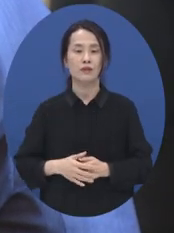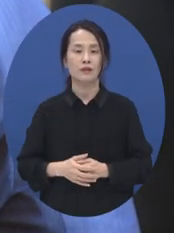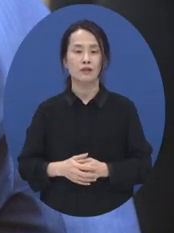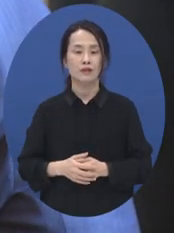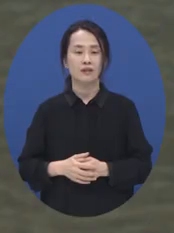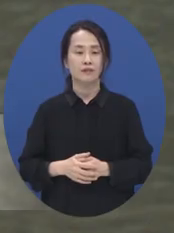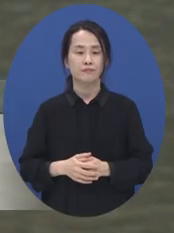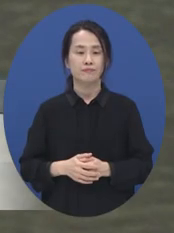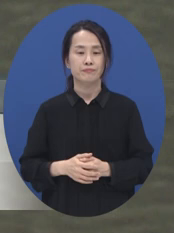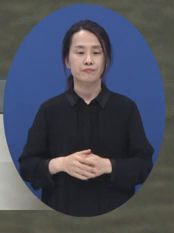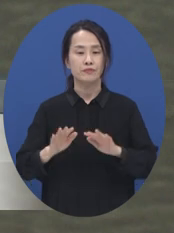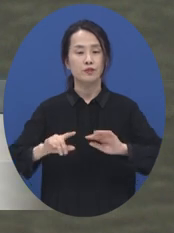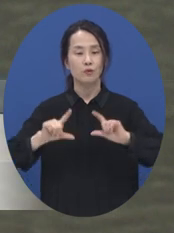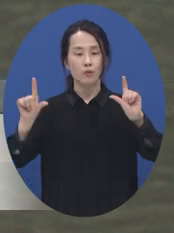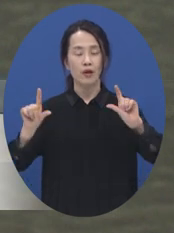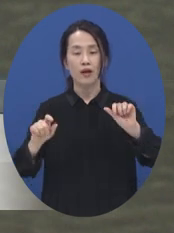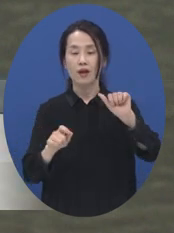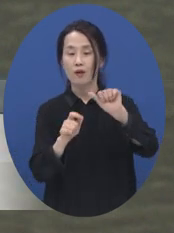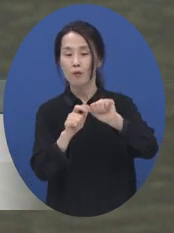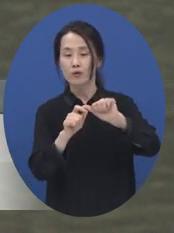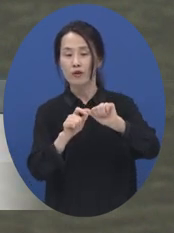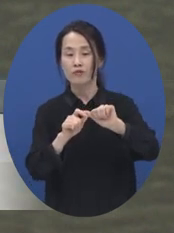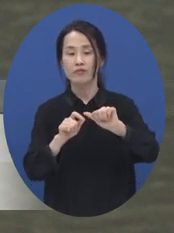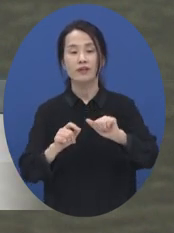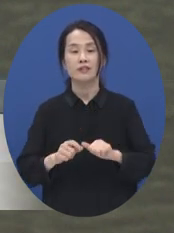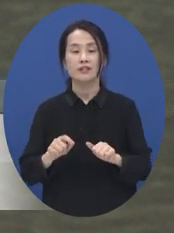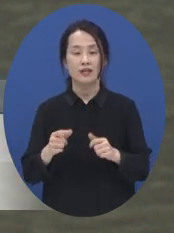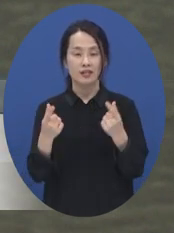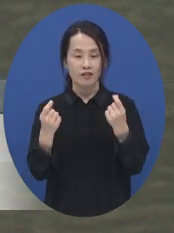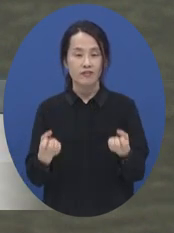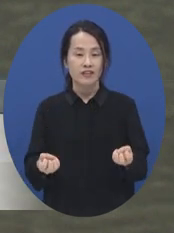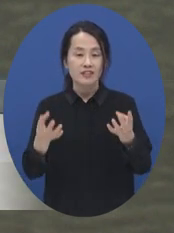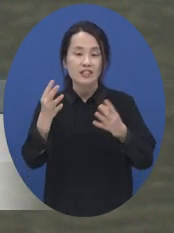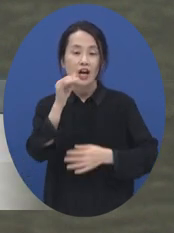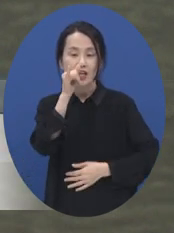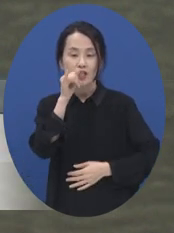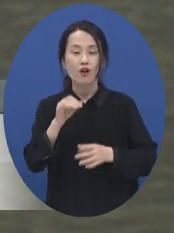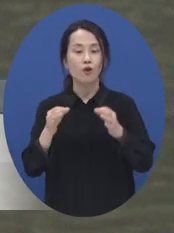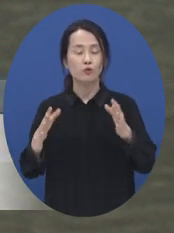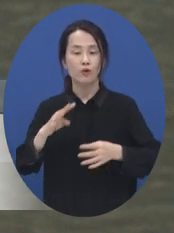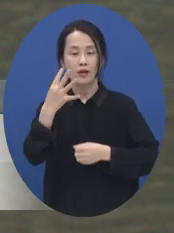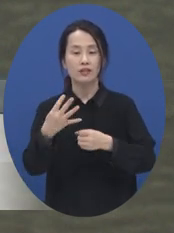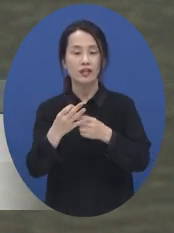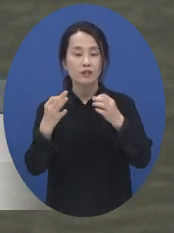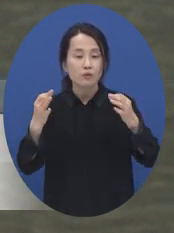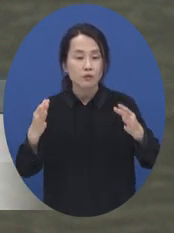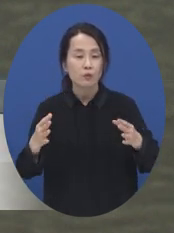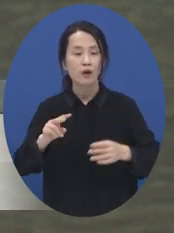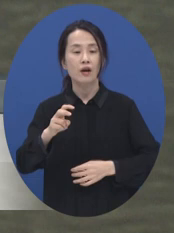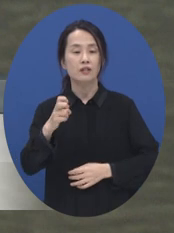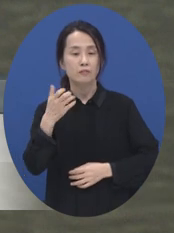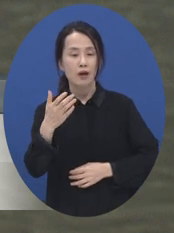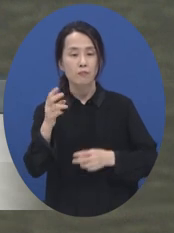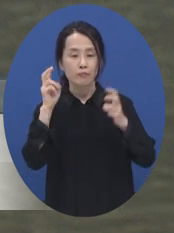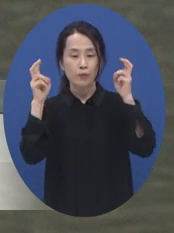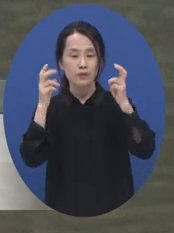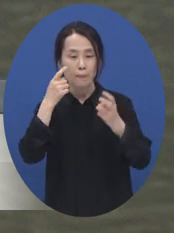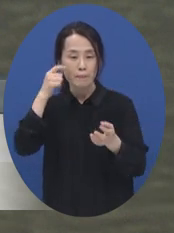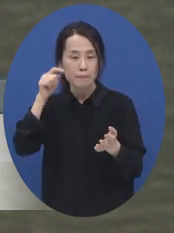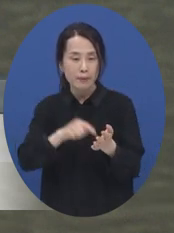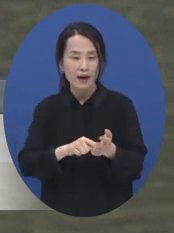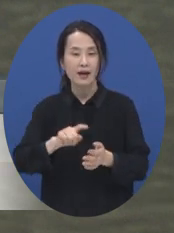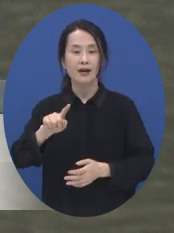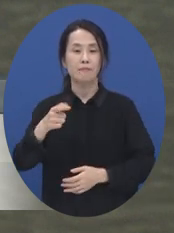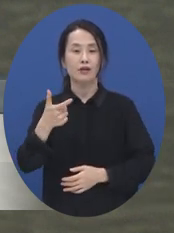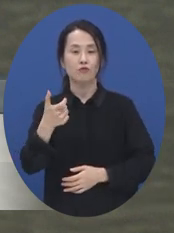받습니다. 경기도에서는 올해 5년째 이런 행사를 하는데 그동안 4년 동안에 29개